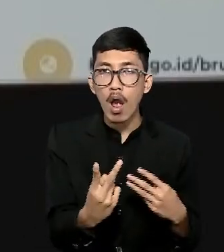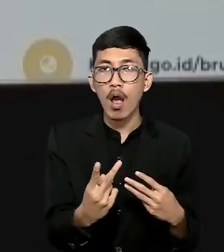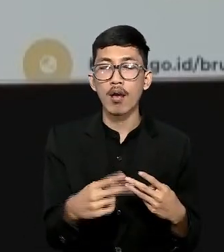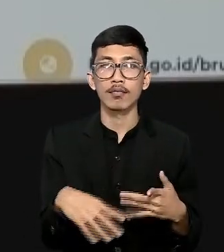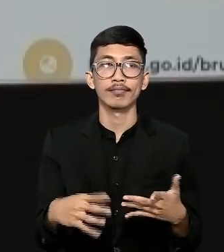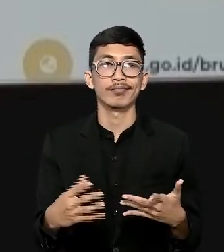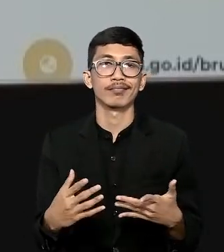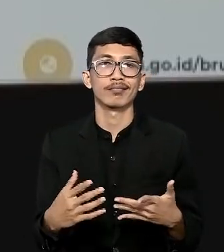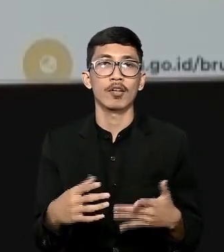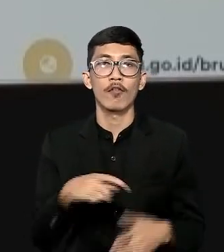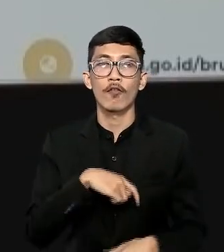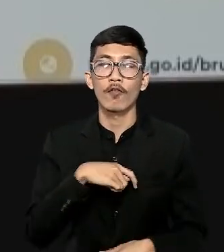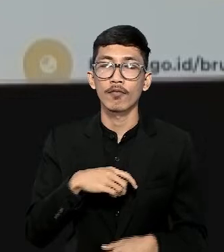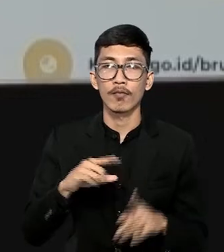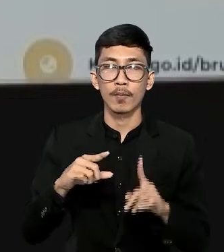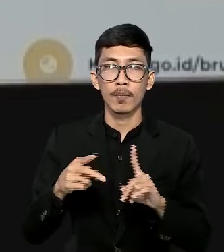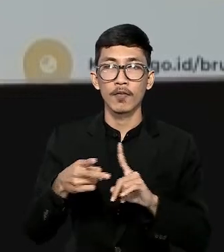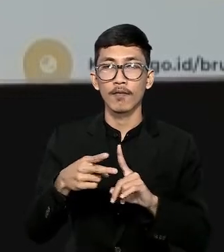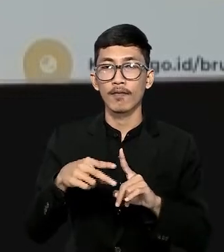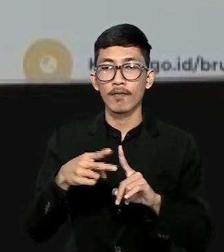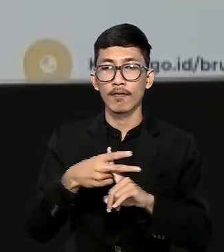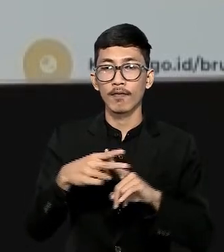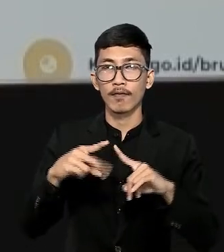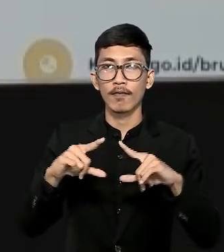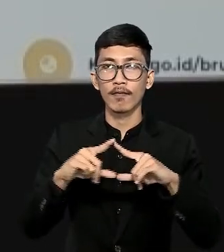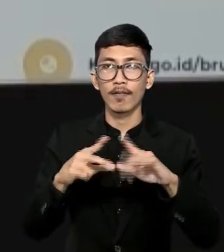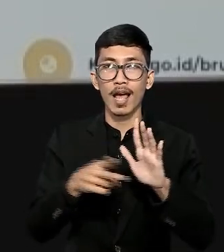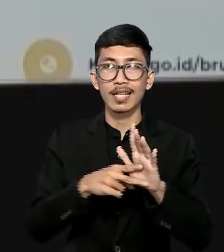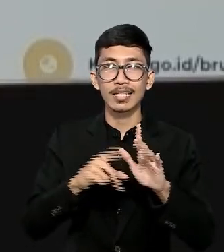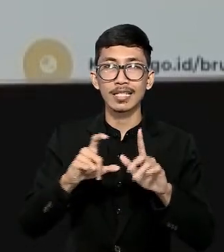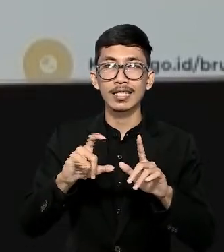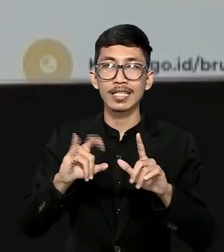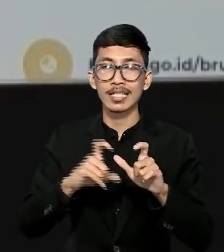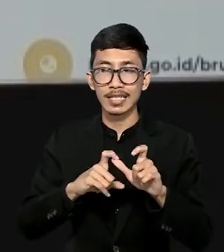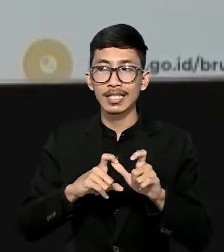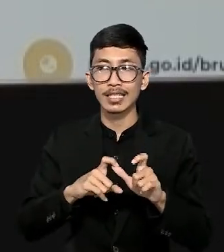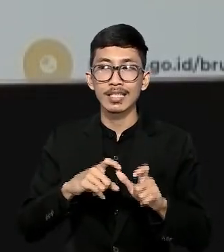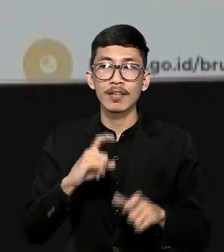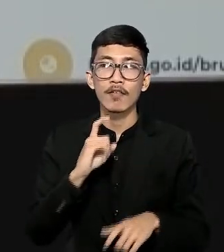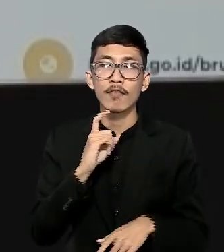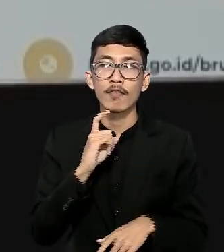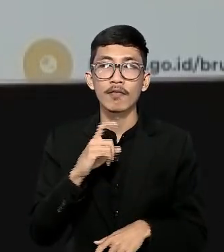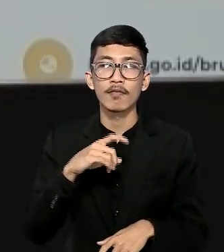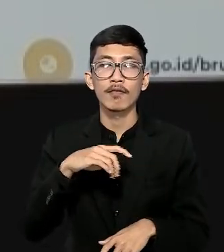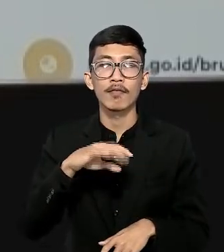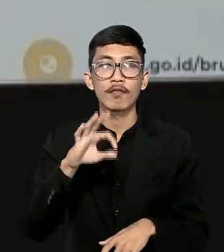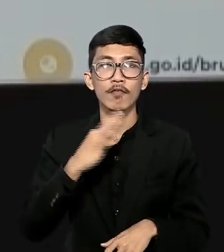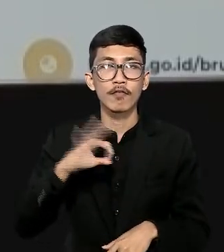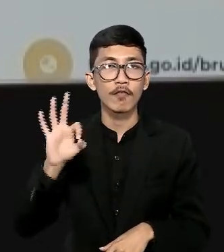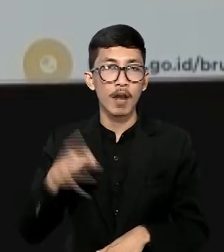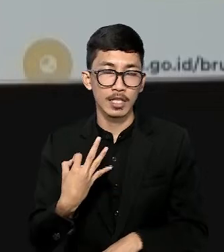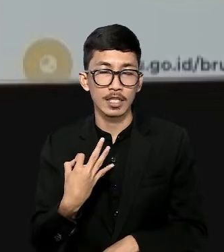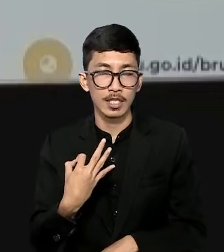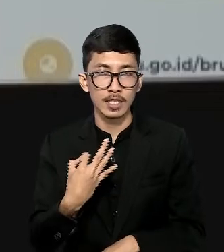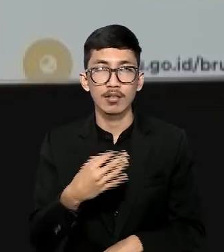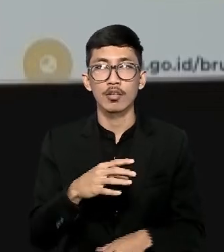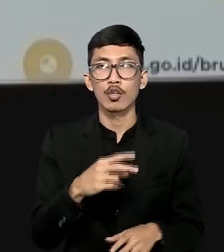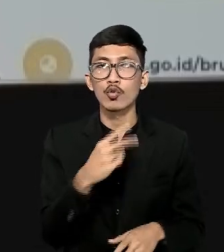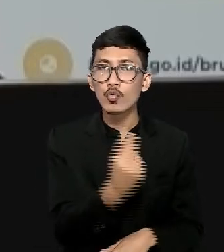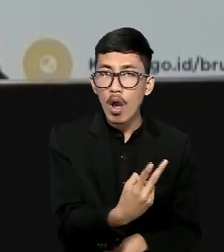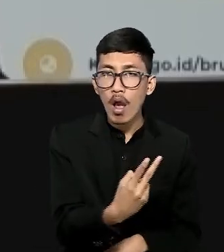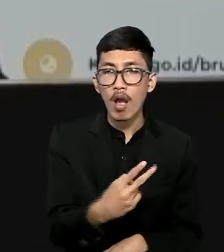Dadi reunian gitu satu Jerman 9 Raffi Nandia dua jadi di Inggris sudah ada 22